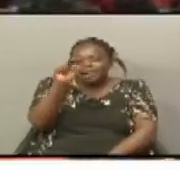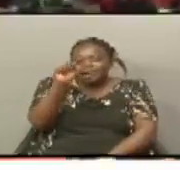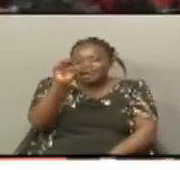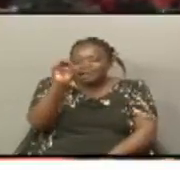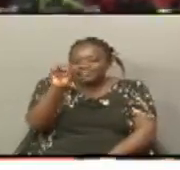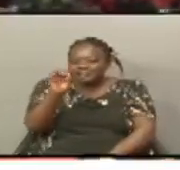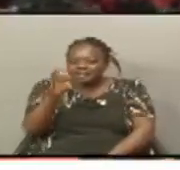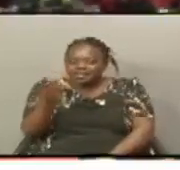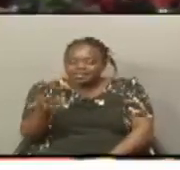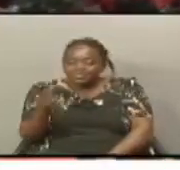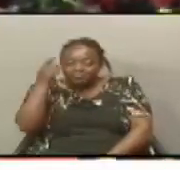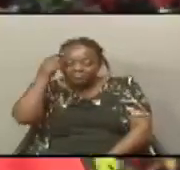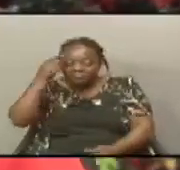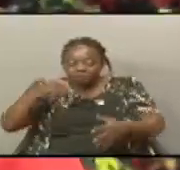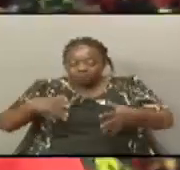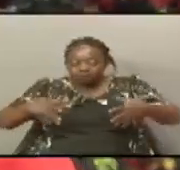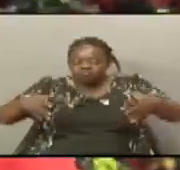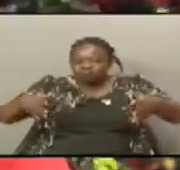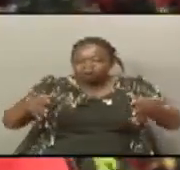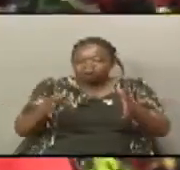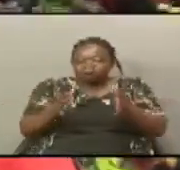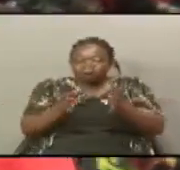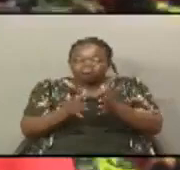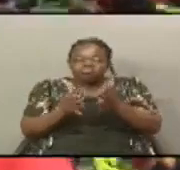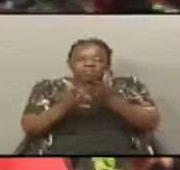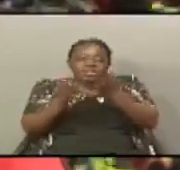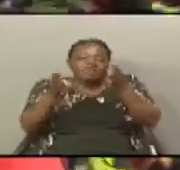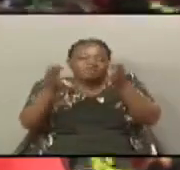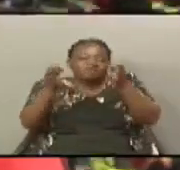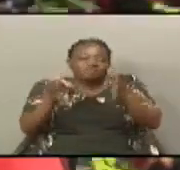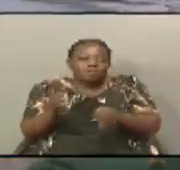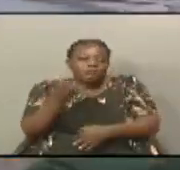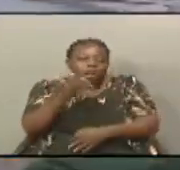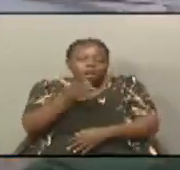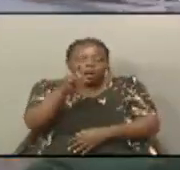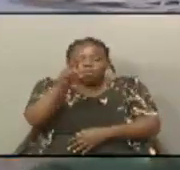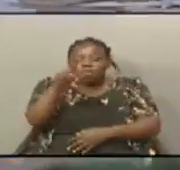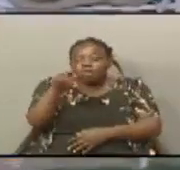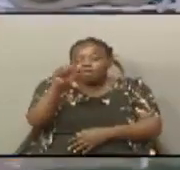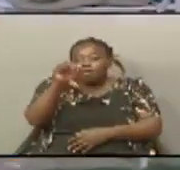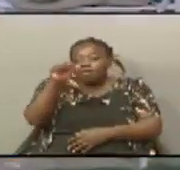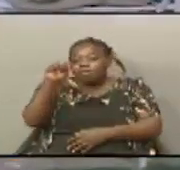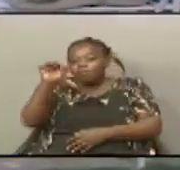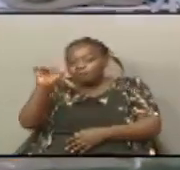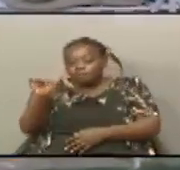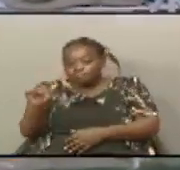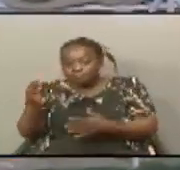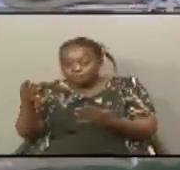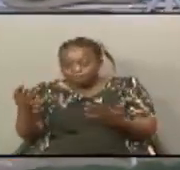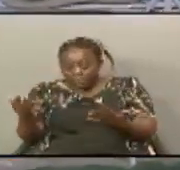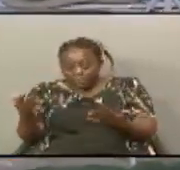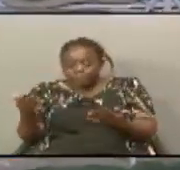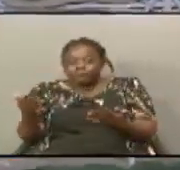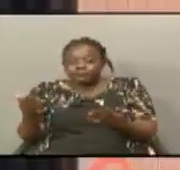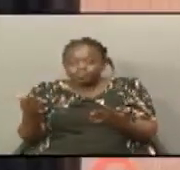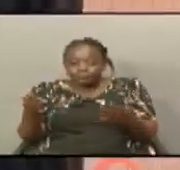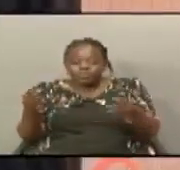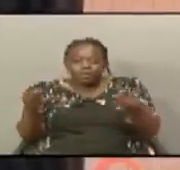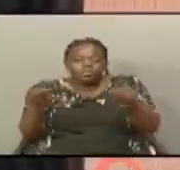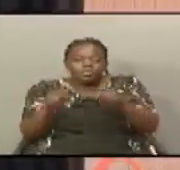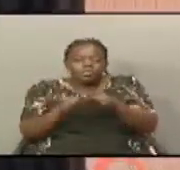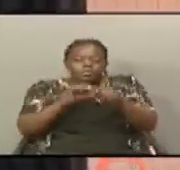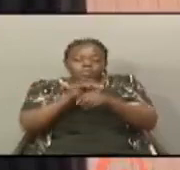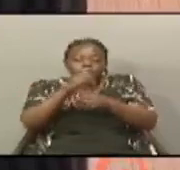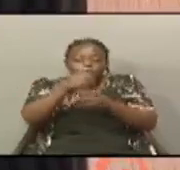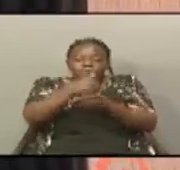zifitting ezabanene ezabatini buli kika tukiina ku penny ball bridal matha mugamba akulira mayoze testa tweets abakola